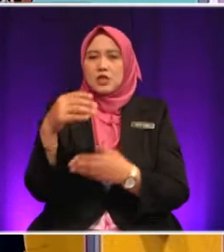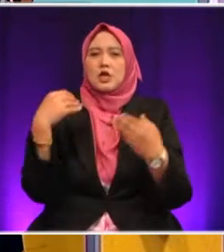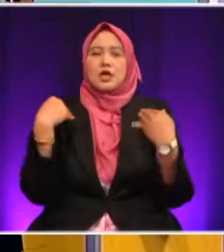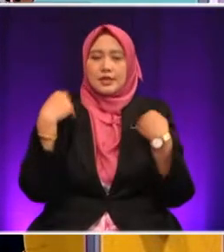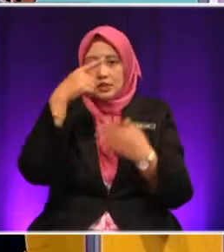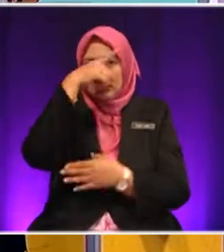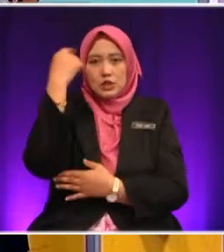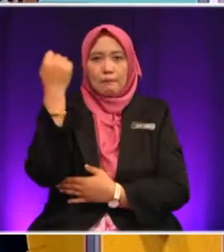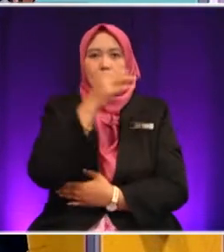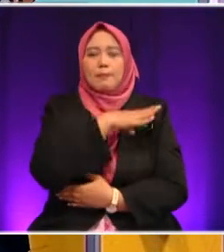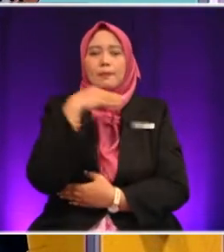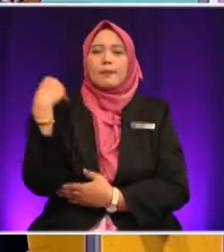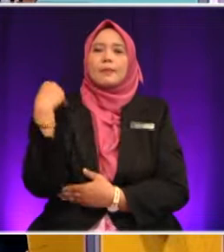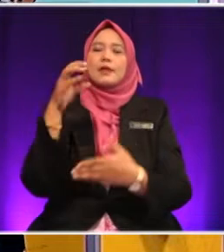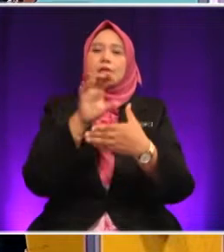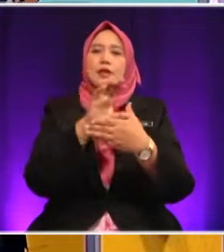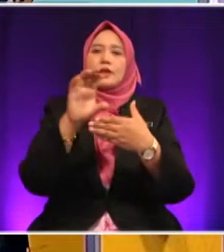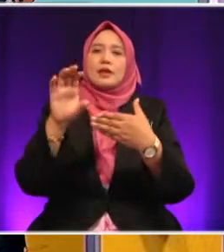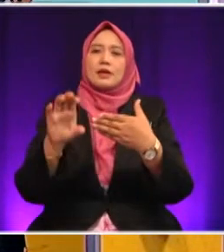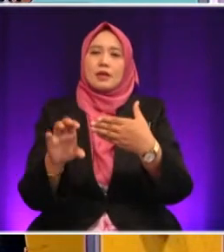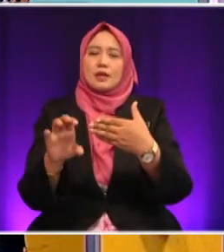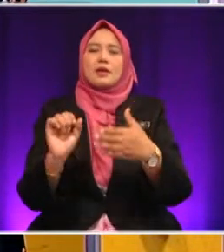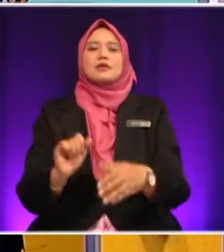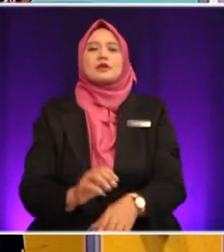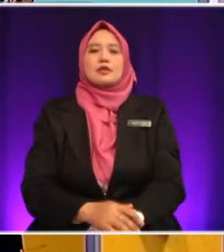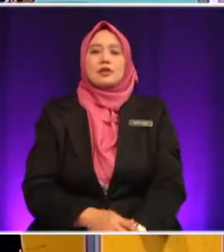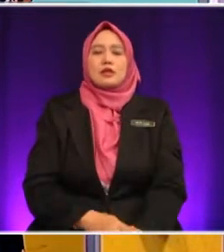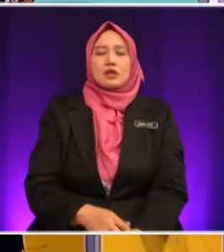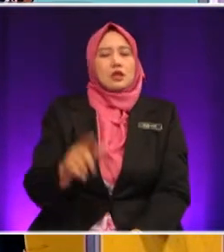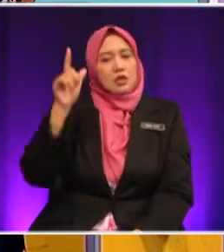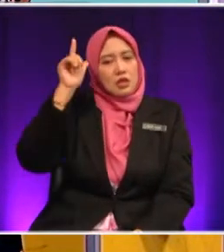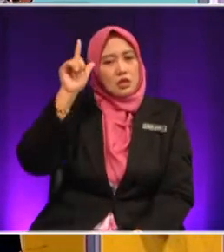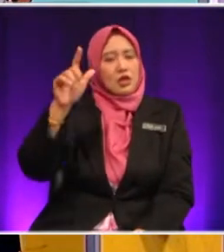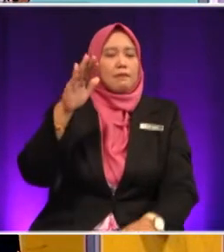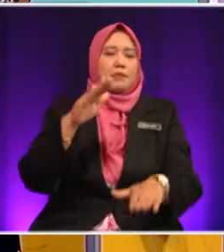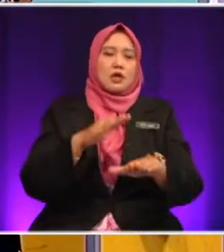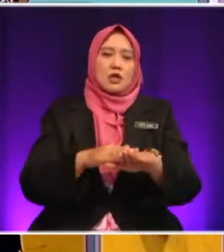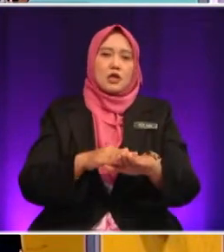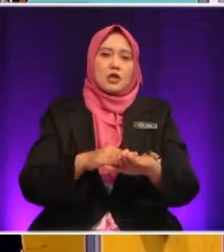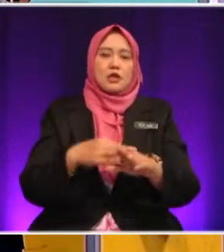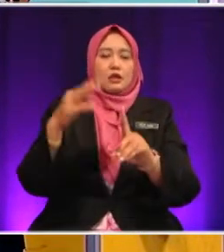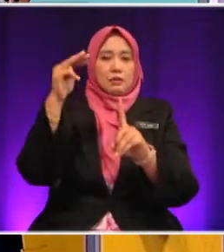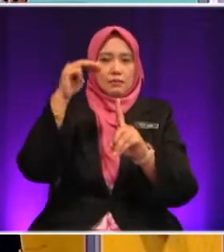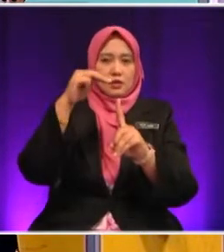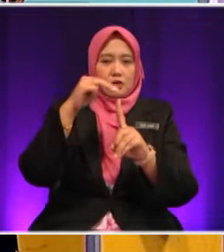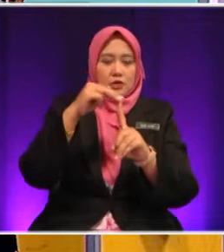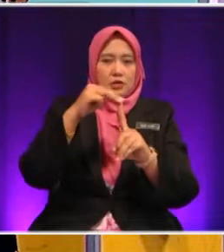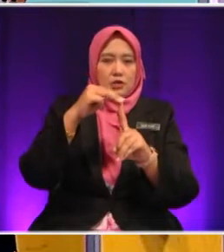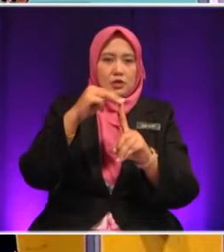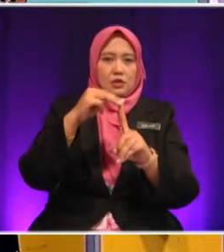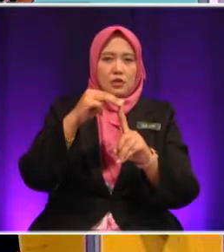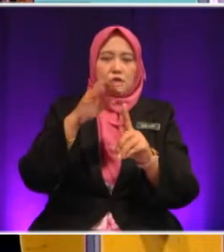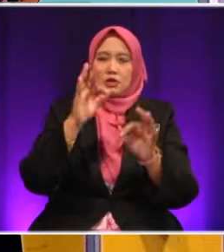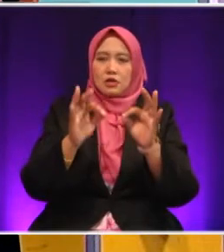tapi ini tengok keadaan dan tengok keadaan Makkah dublak kalau maka 12 Okelah kan satu tak Pulau tapi kalau